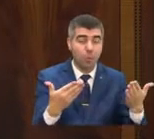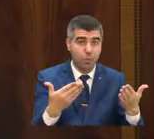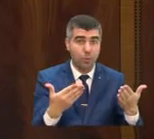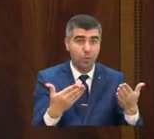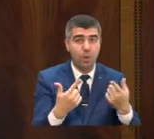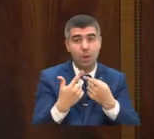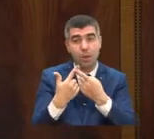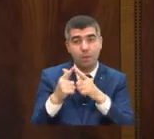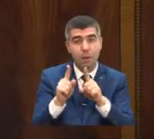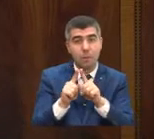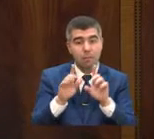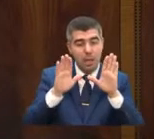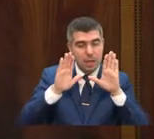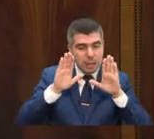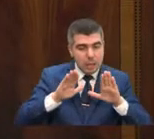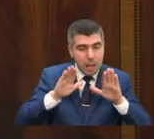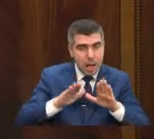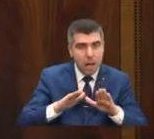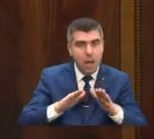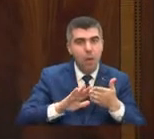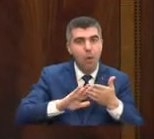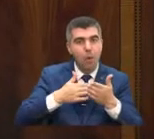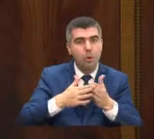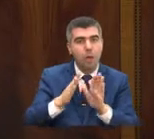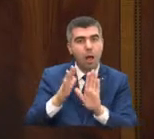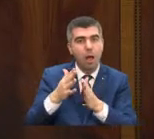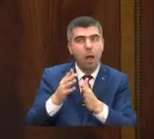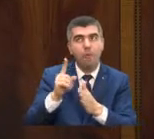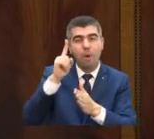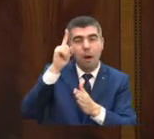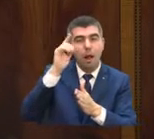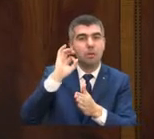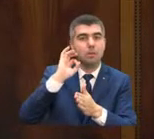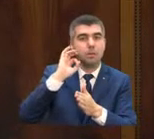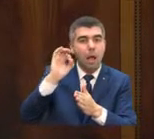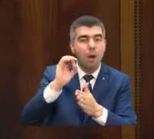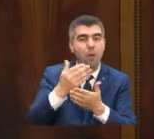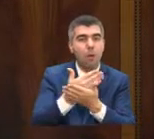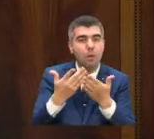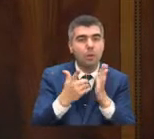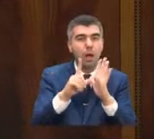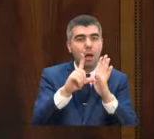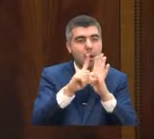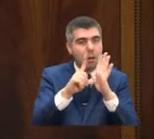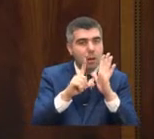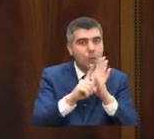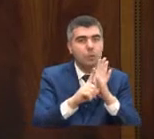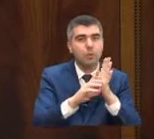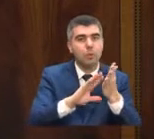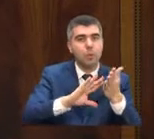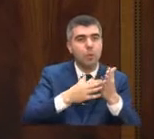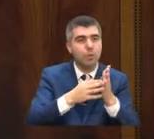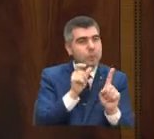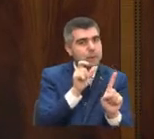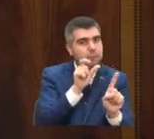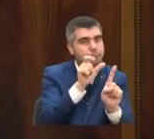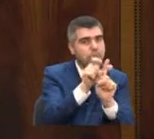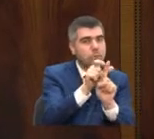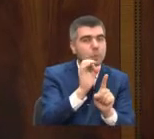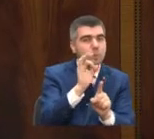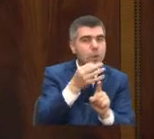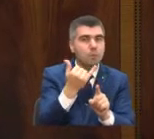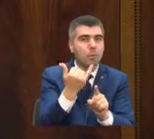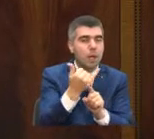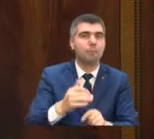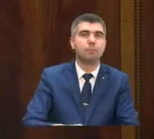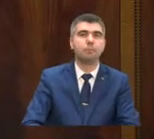تنظيم فضاءات العبادة والاهتمام بالفاعلين الدينيين، وكذلك البعد القانوني لمحاصرة السلوكات الإرهابية. بموازاة